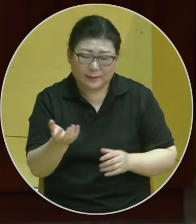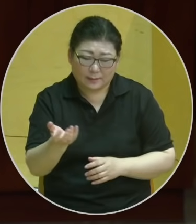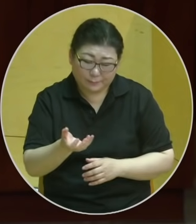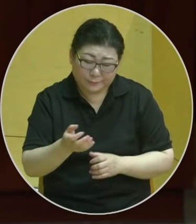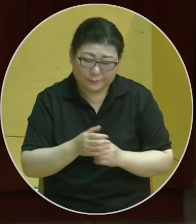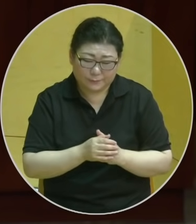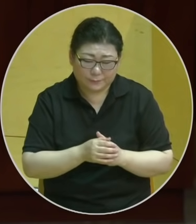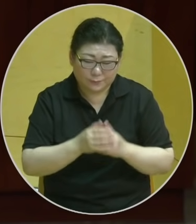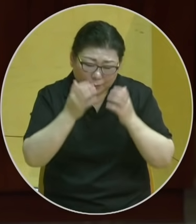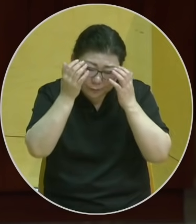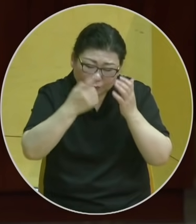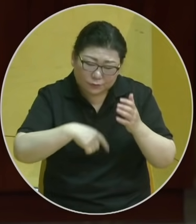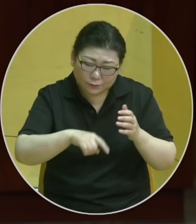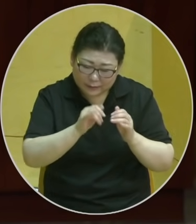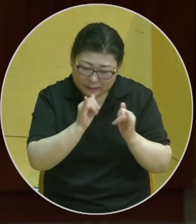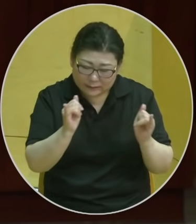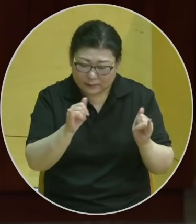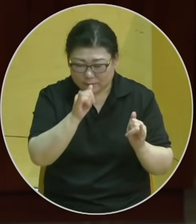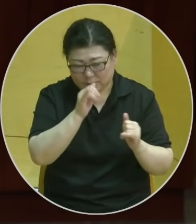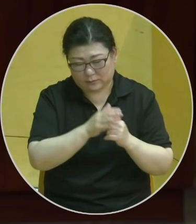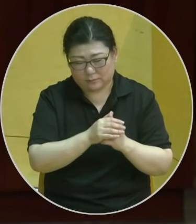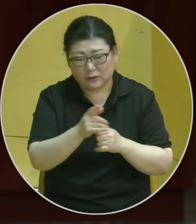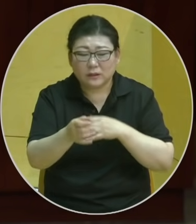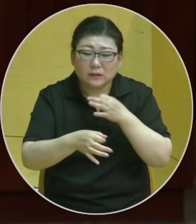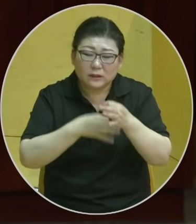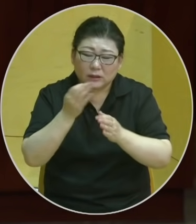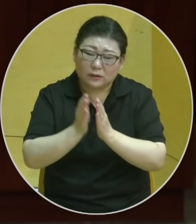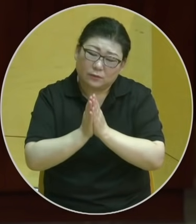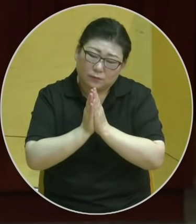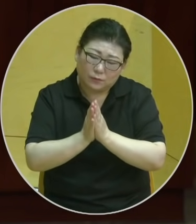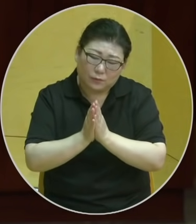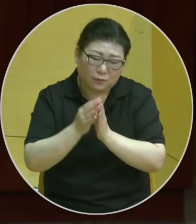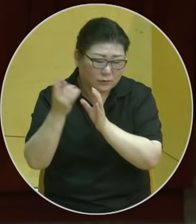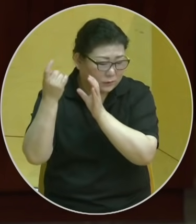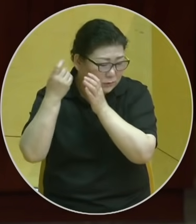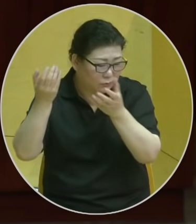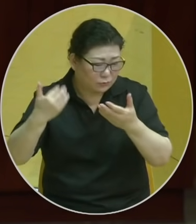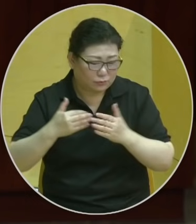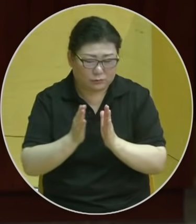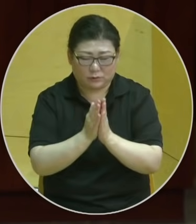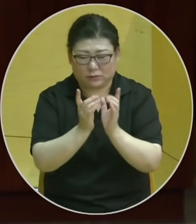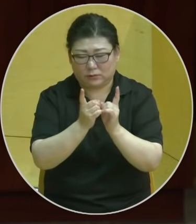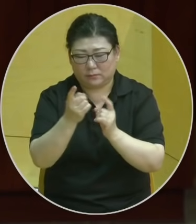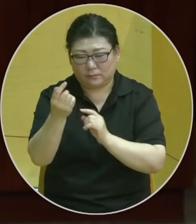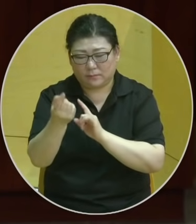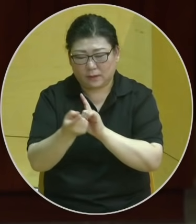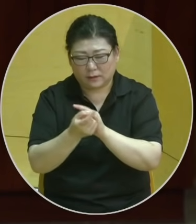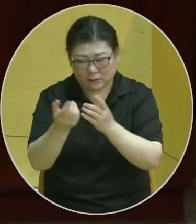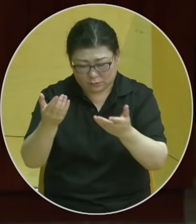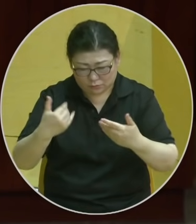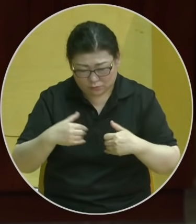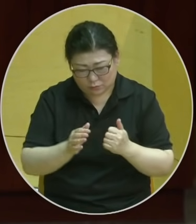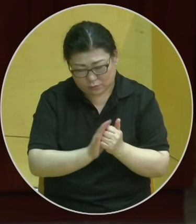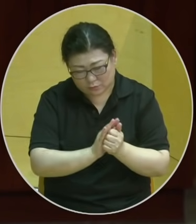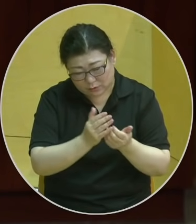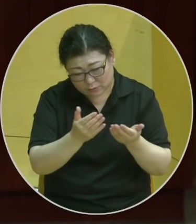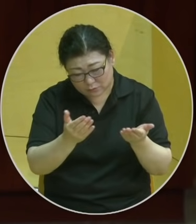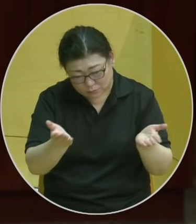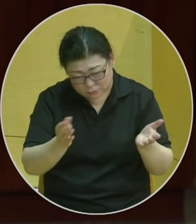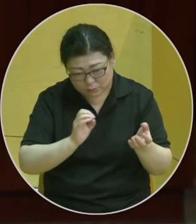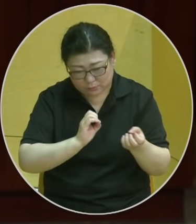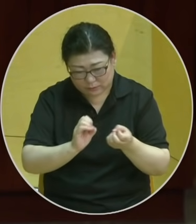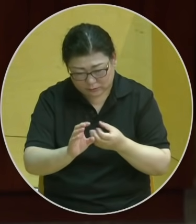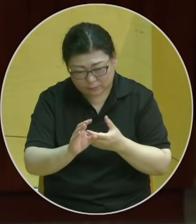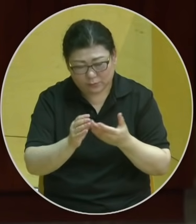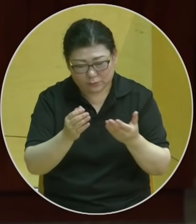성도들이 있습니다. 이들의 부르짖음도 들어주시고 주님이 직접 만나주시고 위로하여 주시고 그 기도에 응답하여